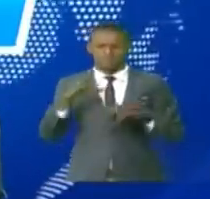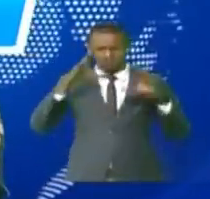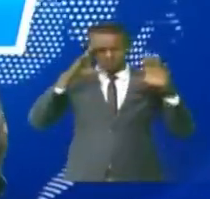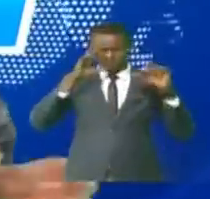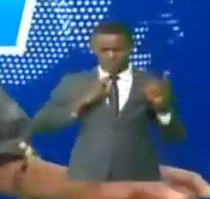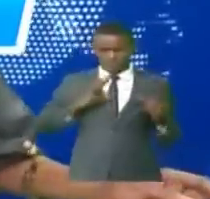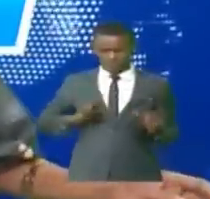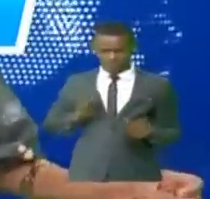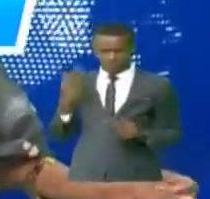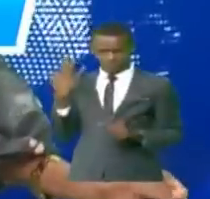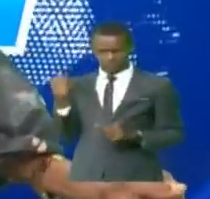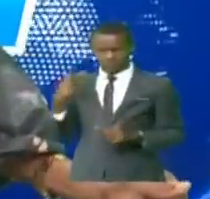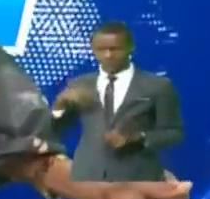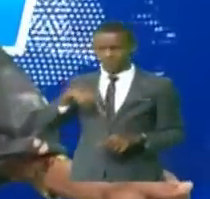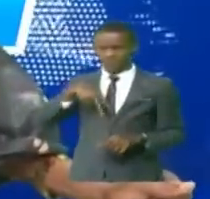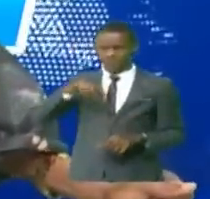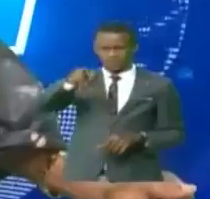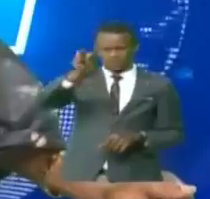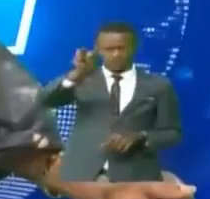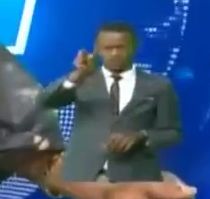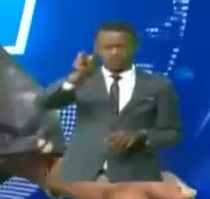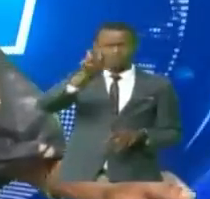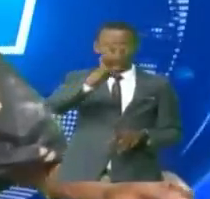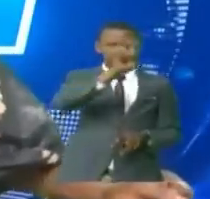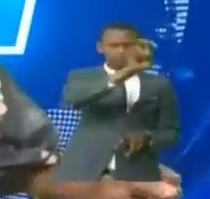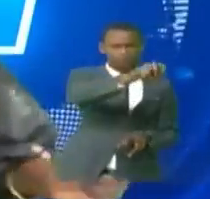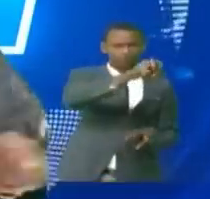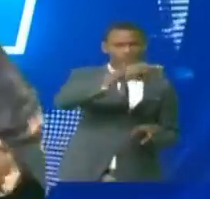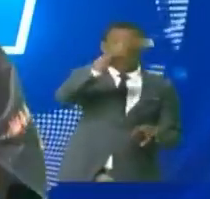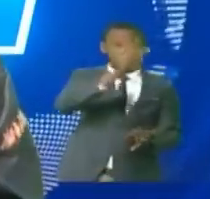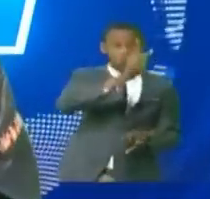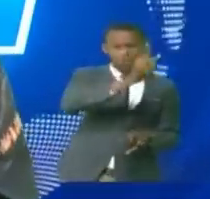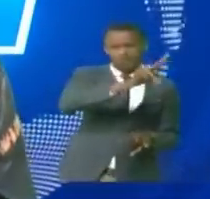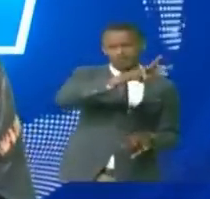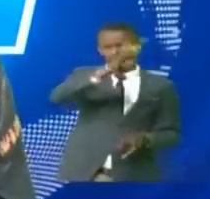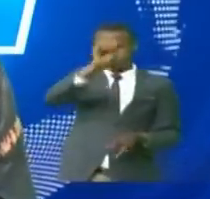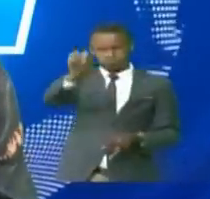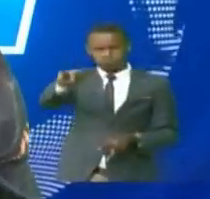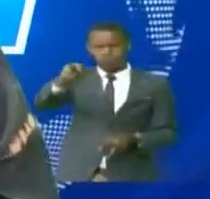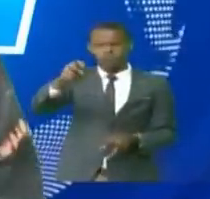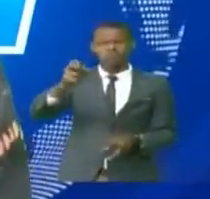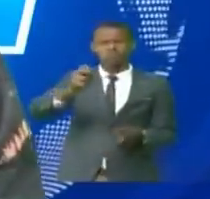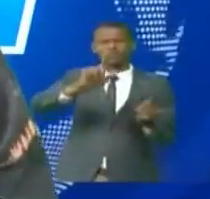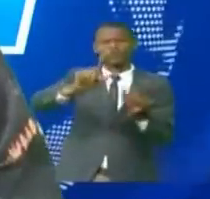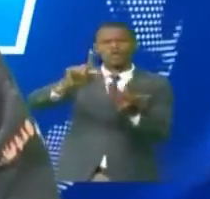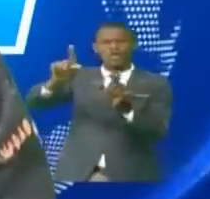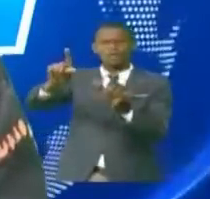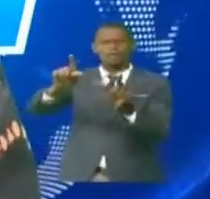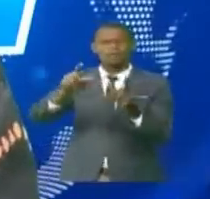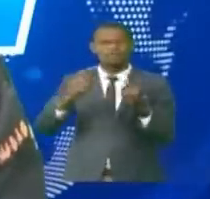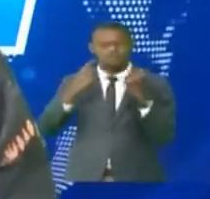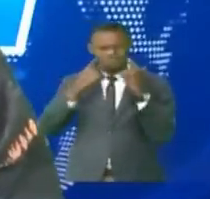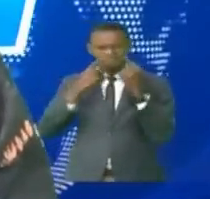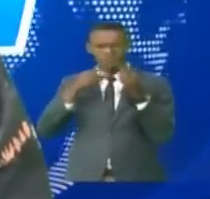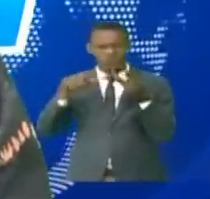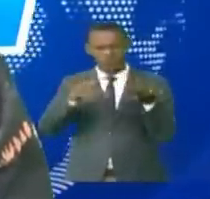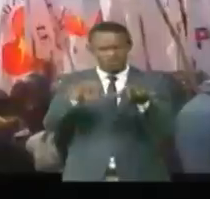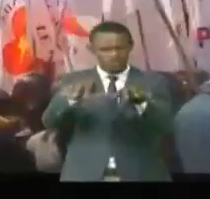est une réussite. Cette confirmation est de l'acteur politique Freddy Kita qui s'est exprimé au micro de nos